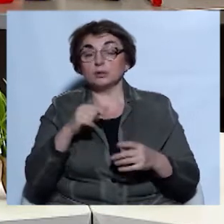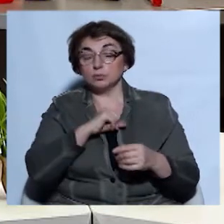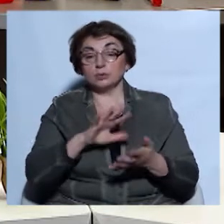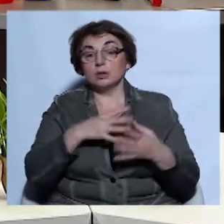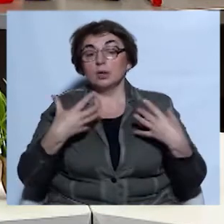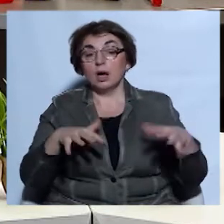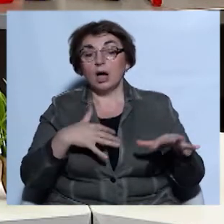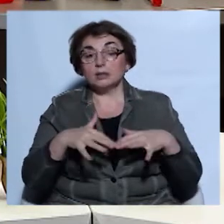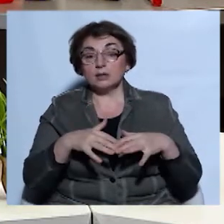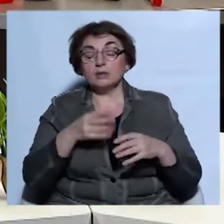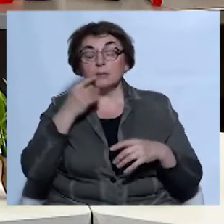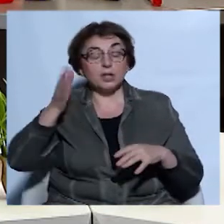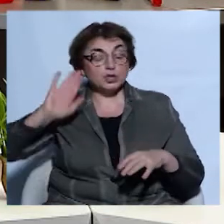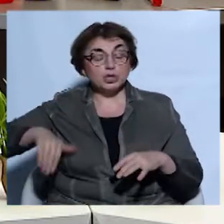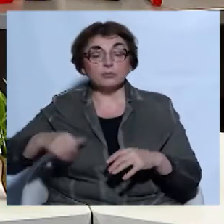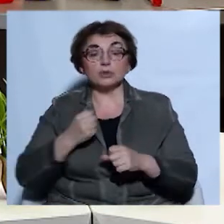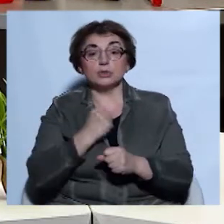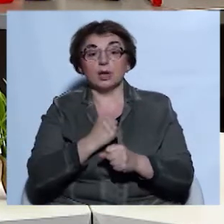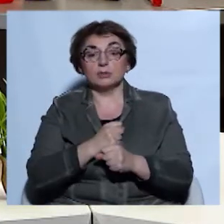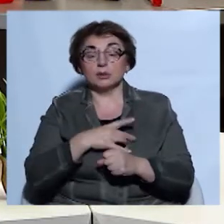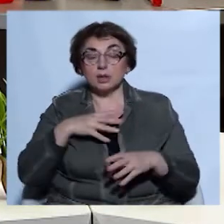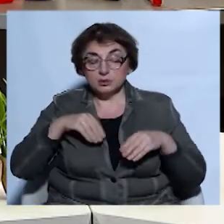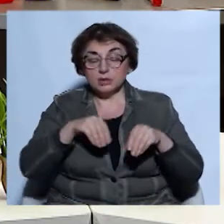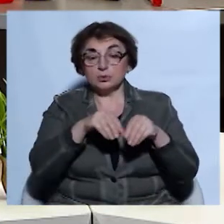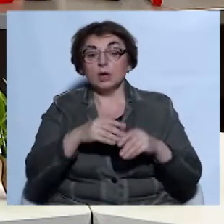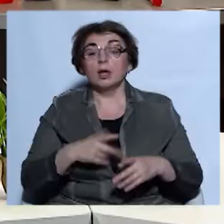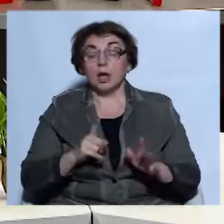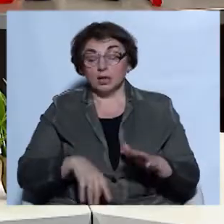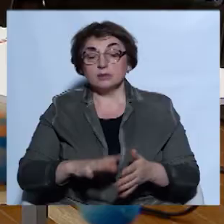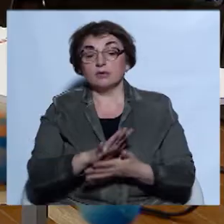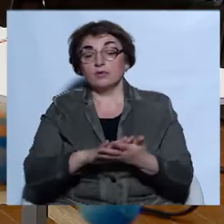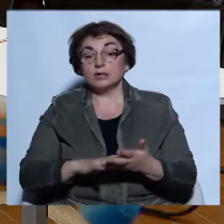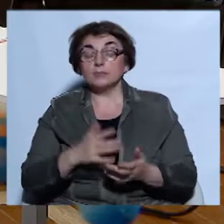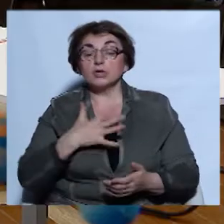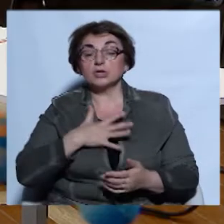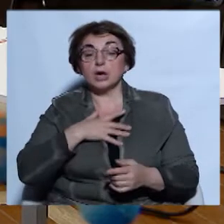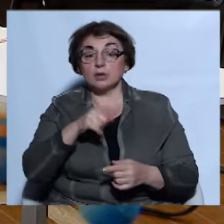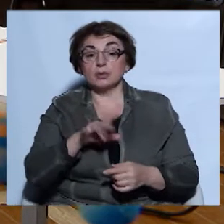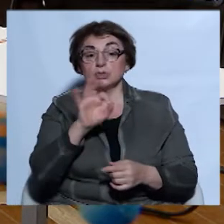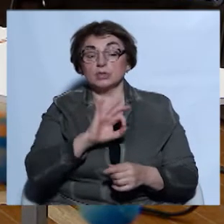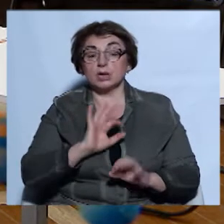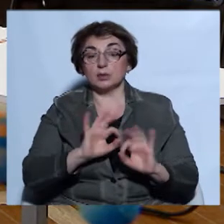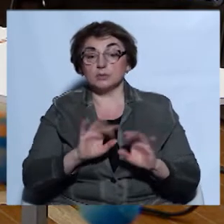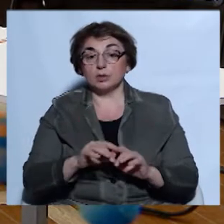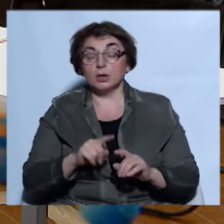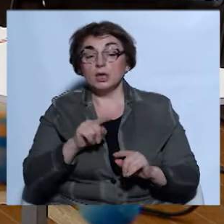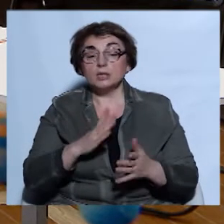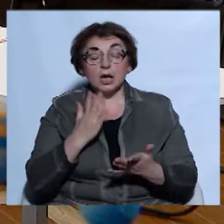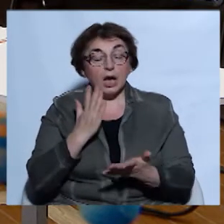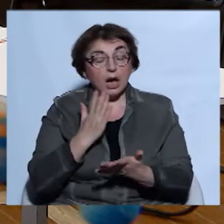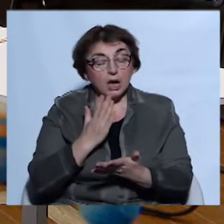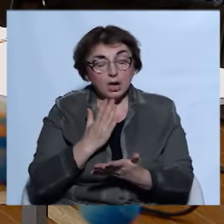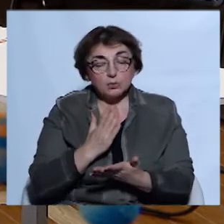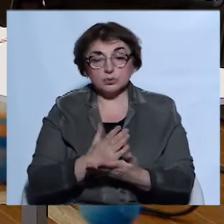აზოტს და იყენებს მას შემდგომში სასუქების დასამზადებლად. ვაგრძელებთ ჟანგვაძე საუბარს, ეს არის